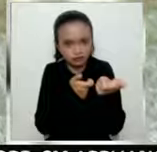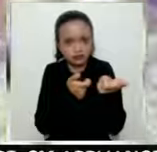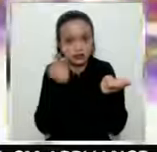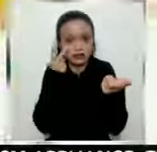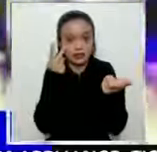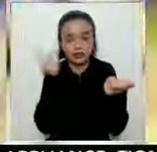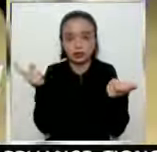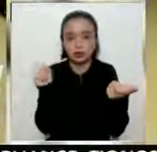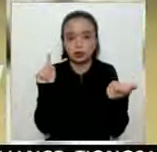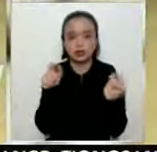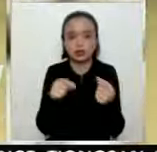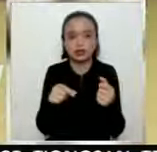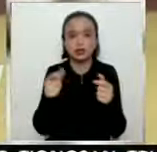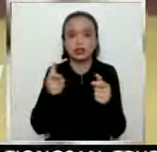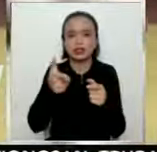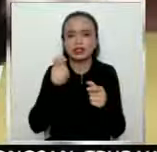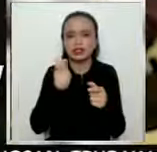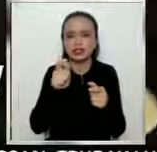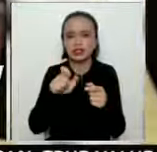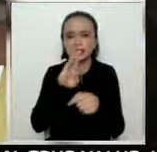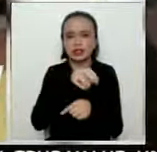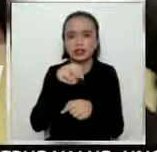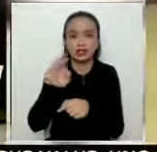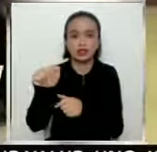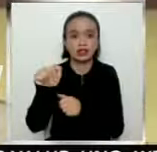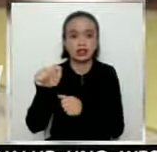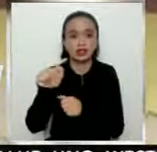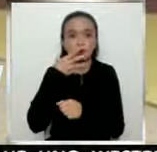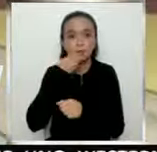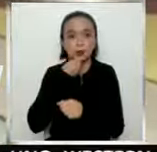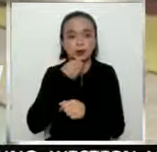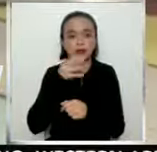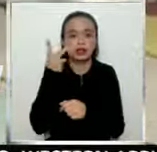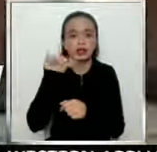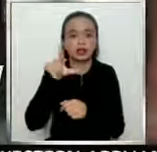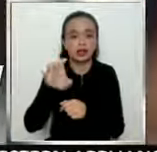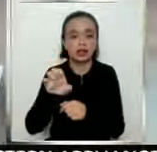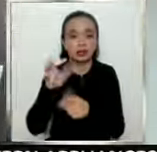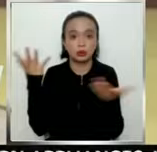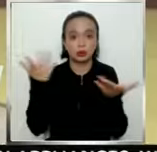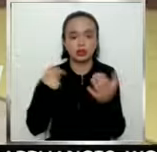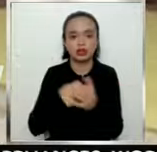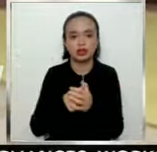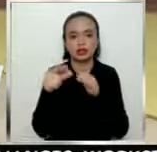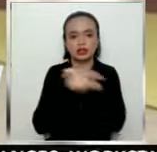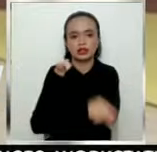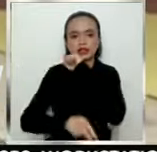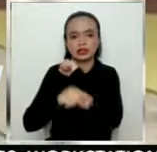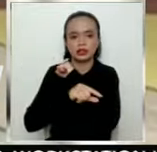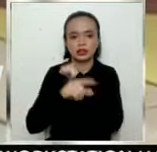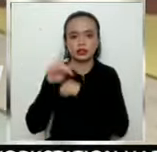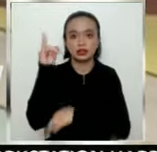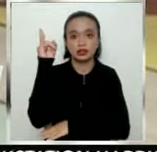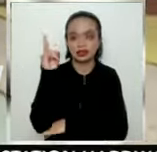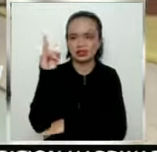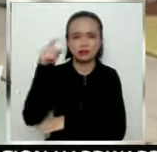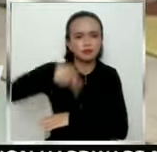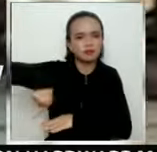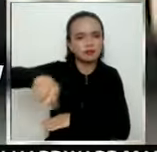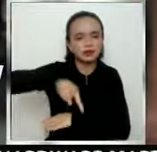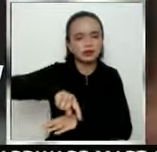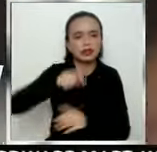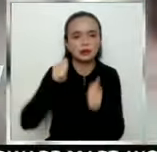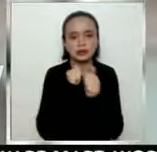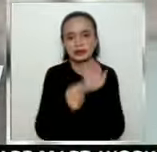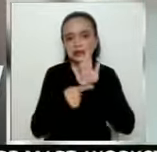ang napanood niyang martial arts move ni Kylie kamakailan sa Quezon Memorial Circle, kung saan nagpakitang gilas